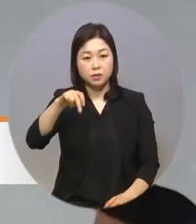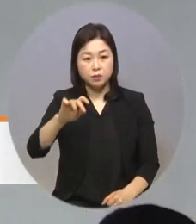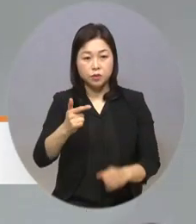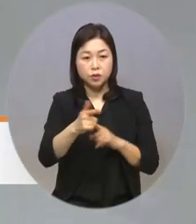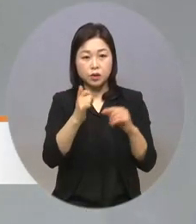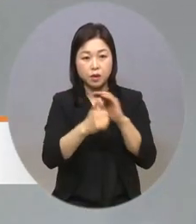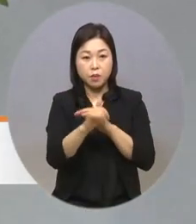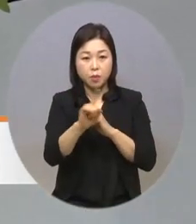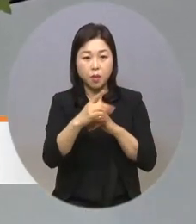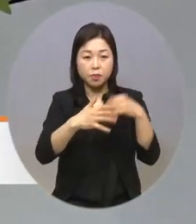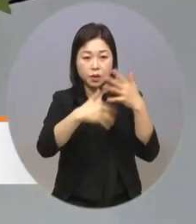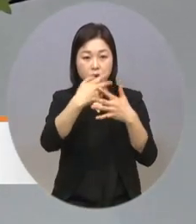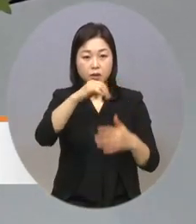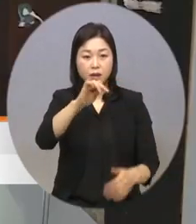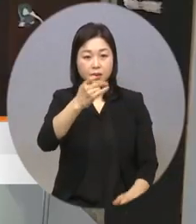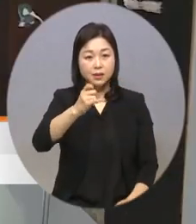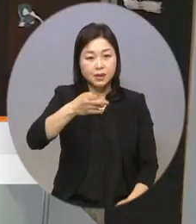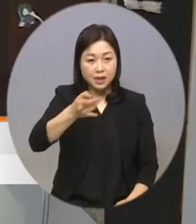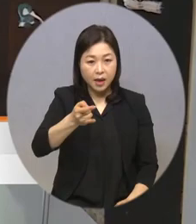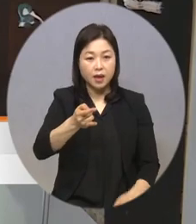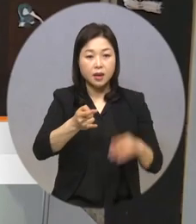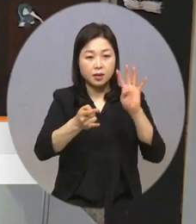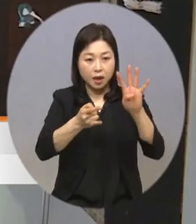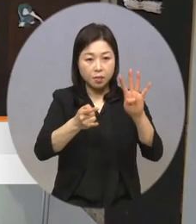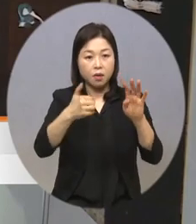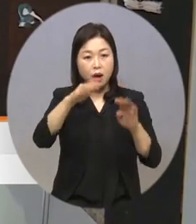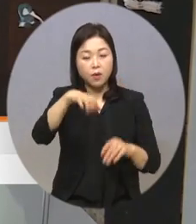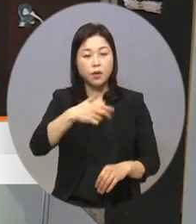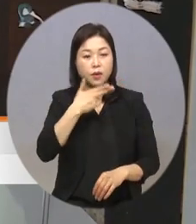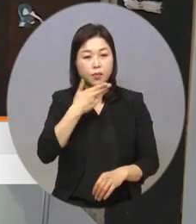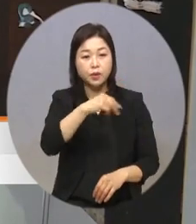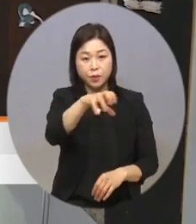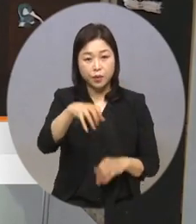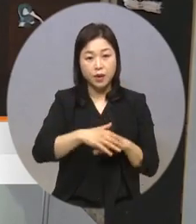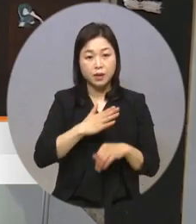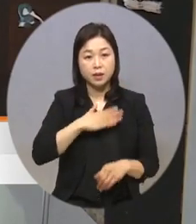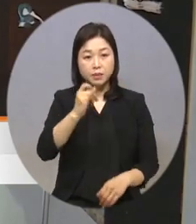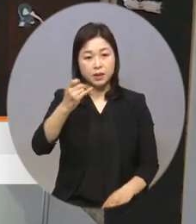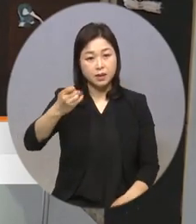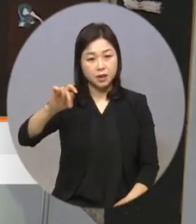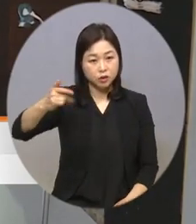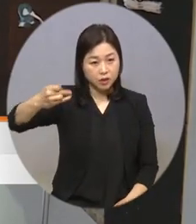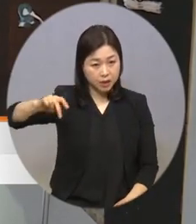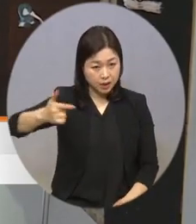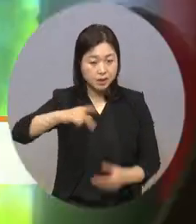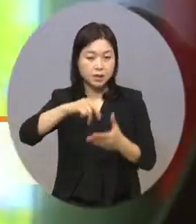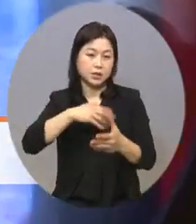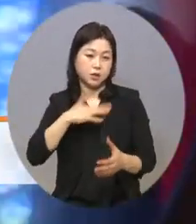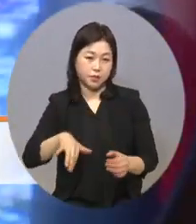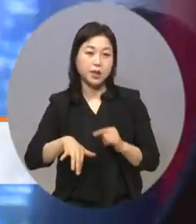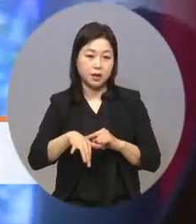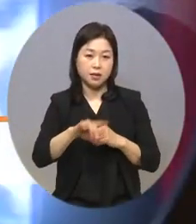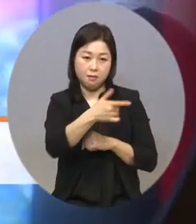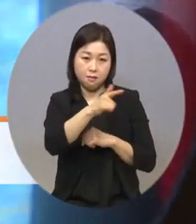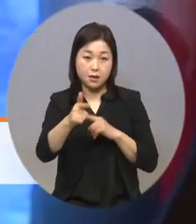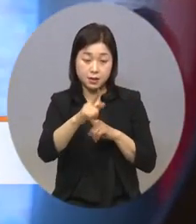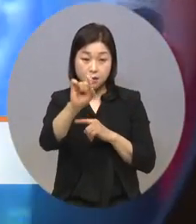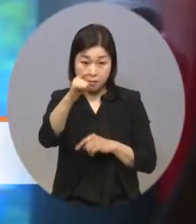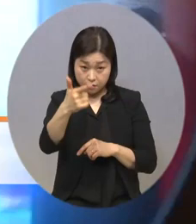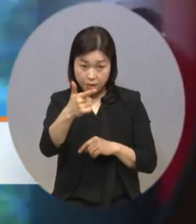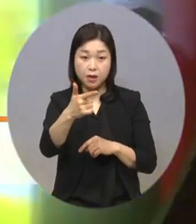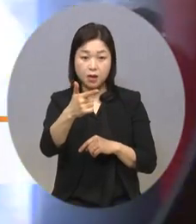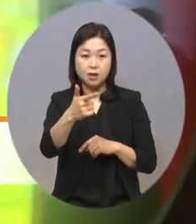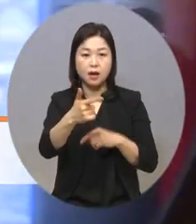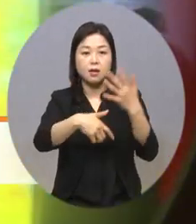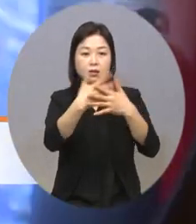대표작인 비디오 샹들리에 4번, 갈 곳 없는 부처, 나는 비트겐슈타인을 읽은 적이 없다를 포함한 총 16개의